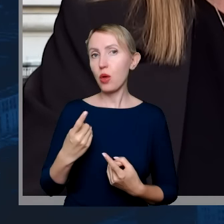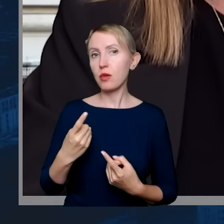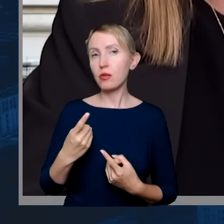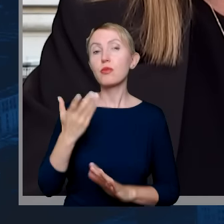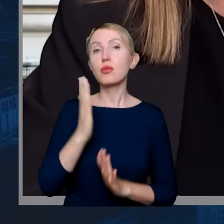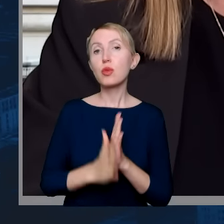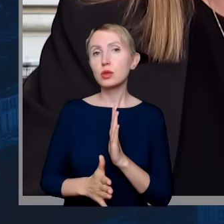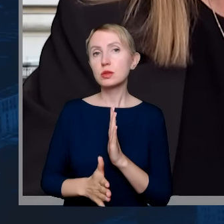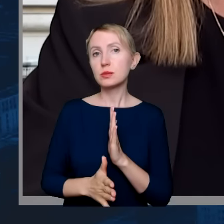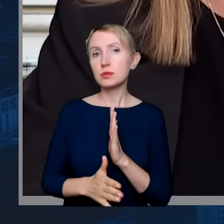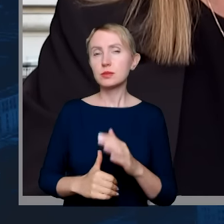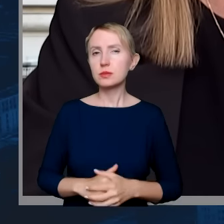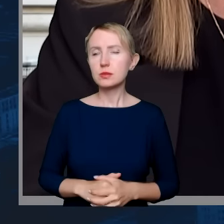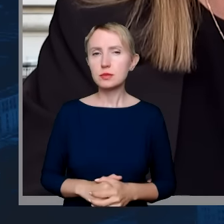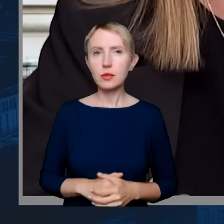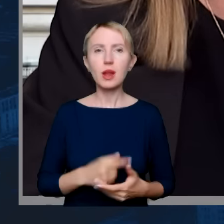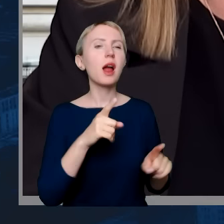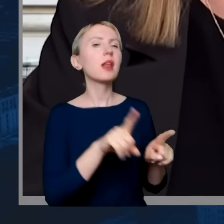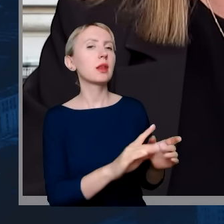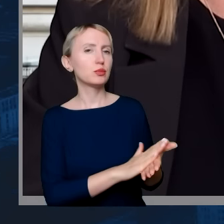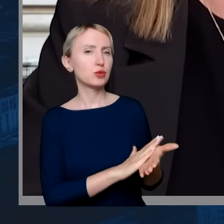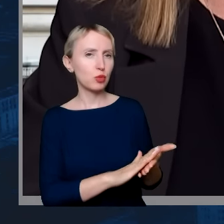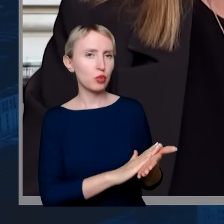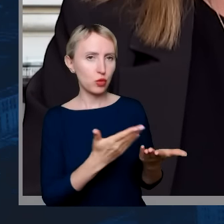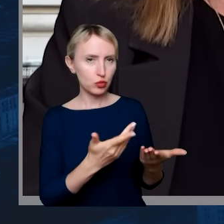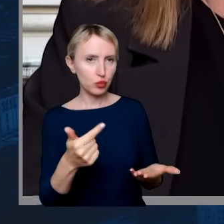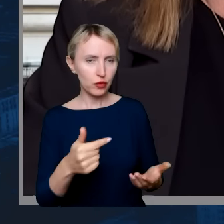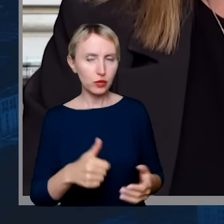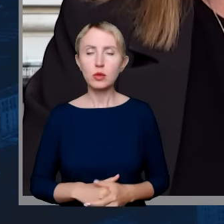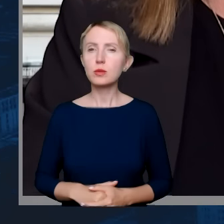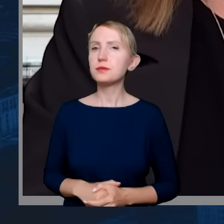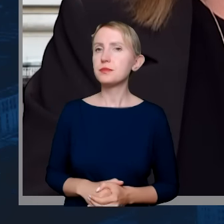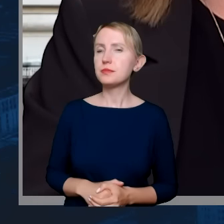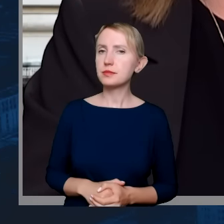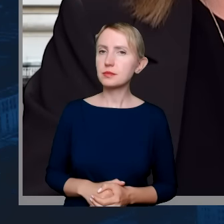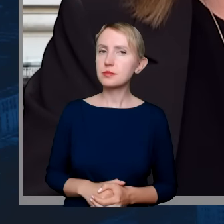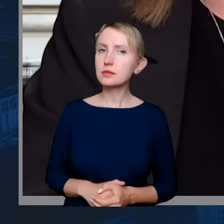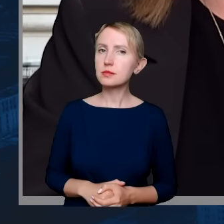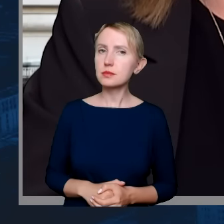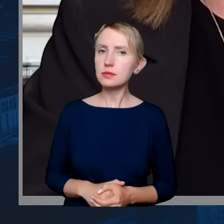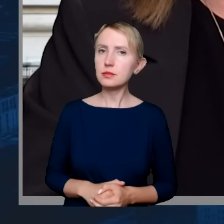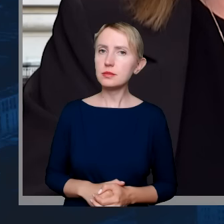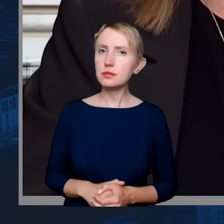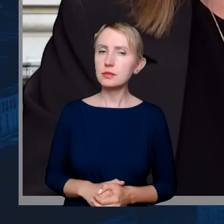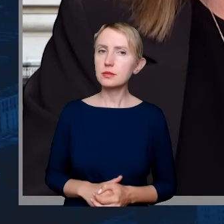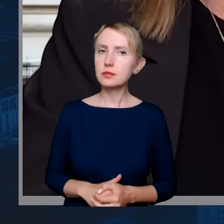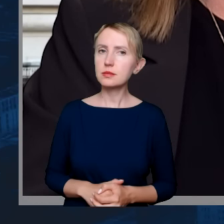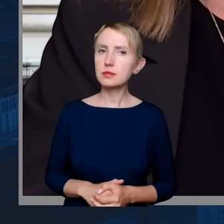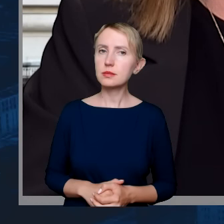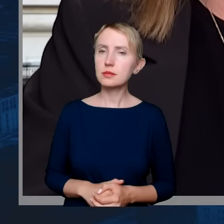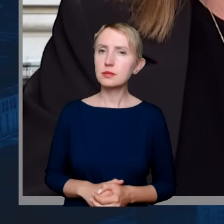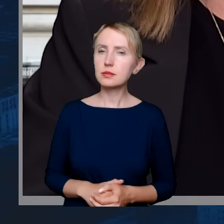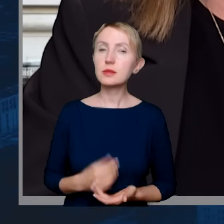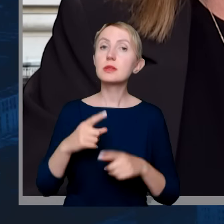Nawet ale też przeprosiła. Tu się przeprosiny również należą. Jeszcze, jeśli mogę, szanowni państwo, tak